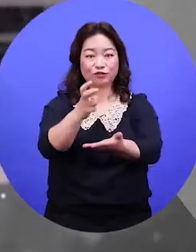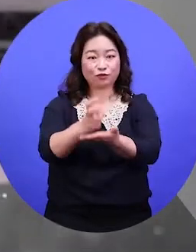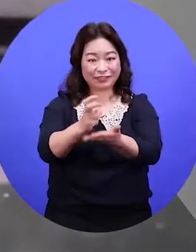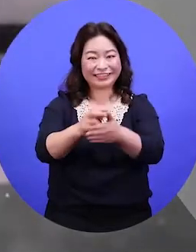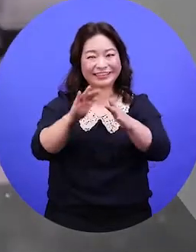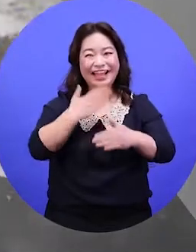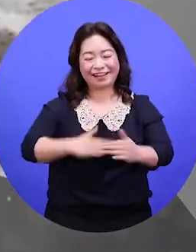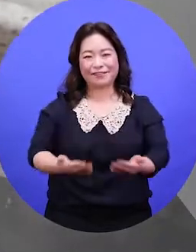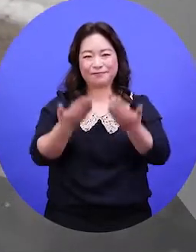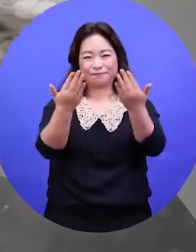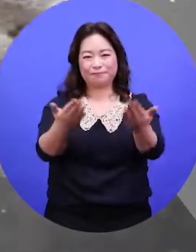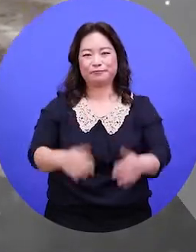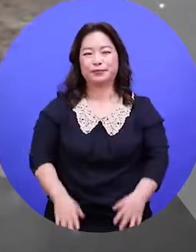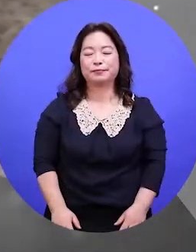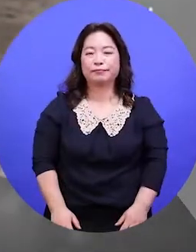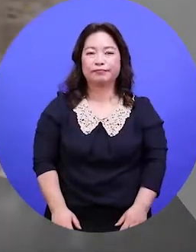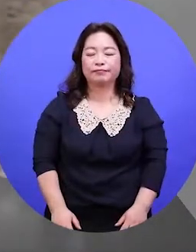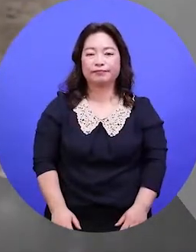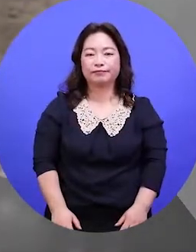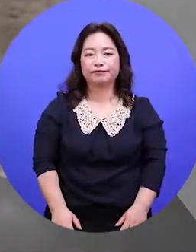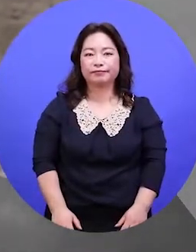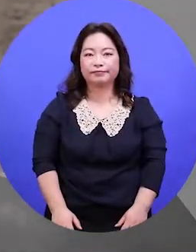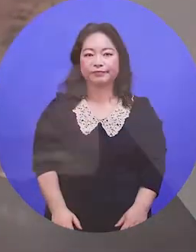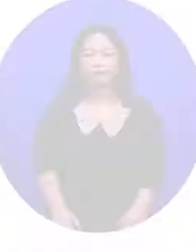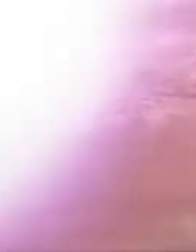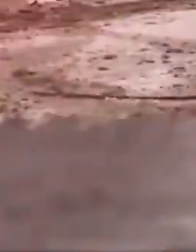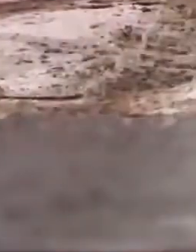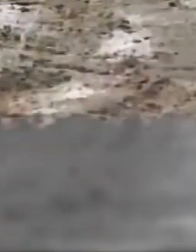국민안전수칙 지금부터 알아봅니다.